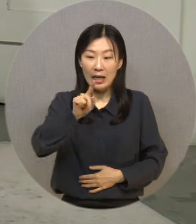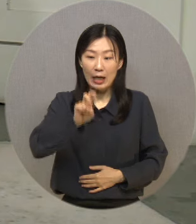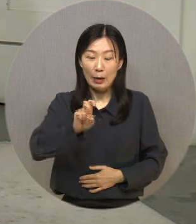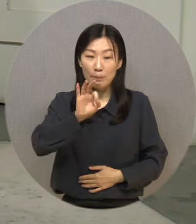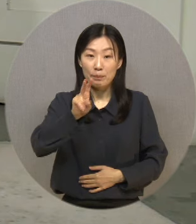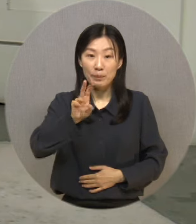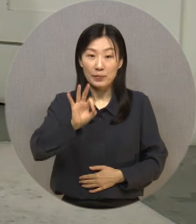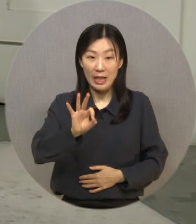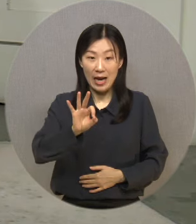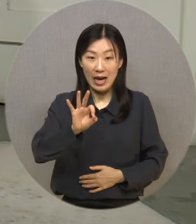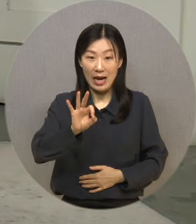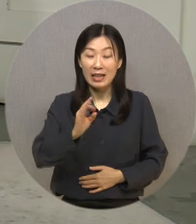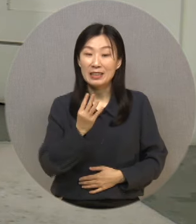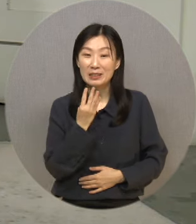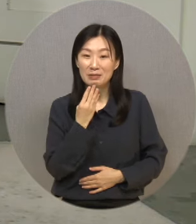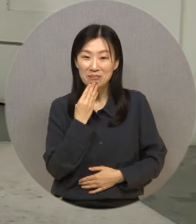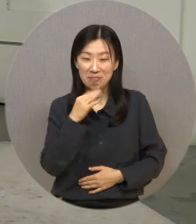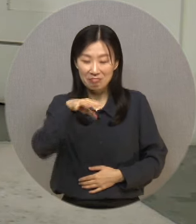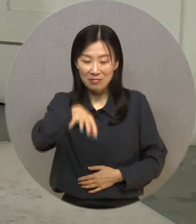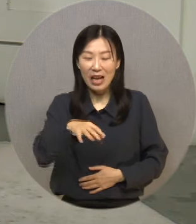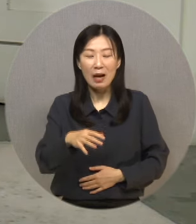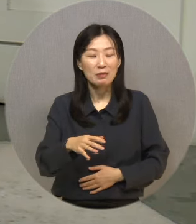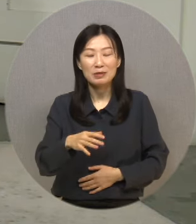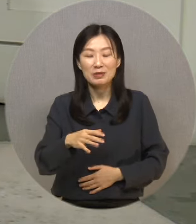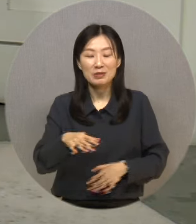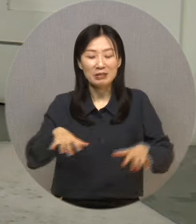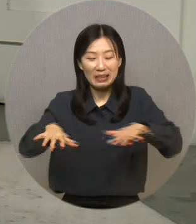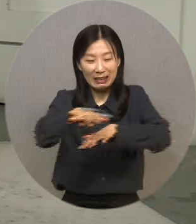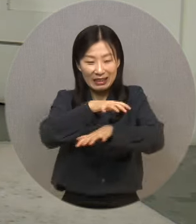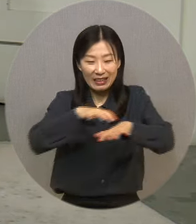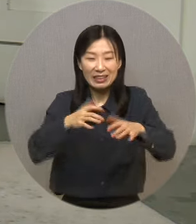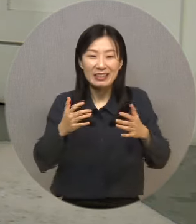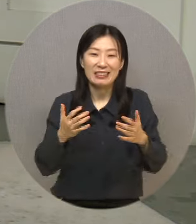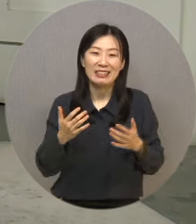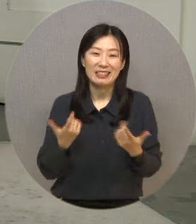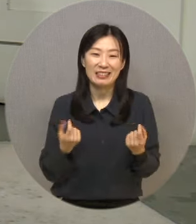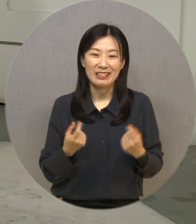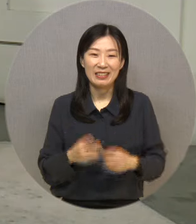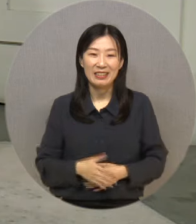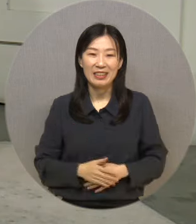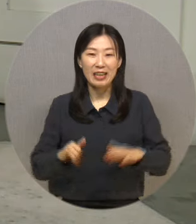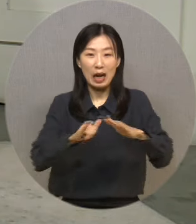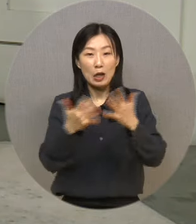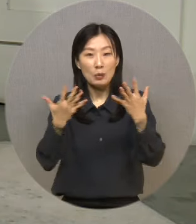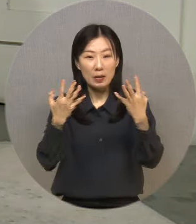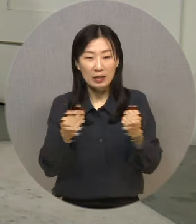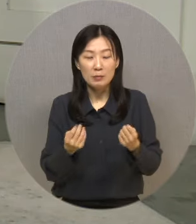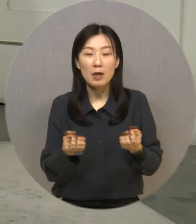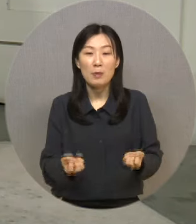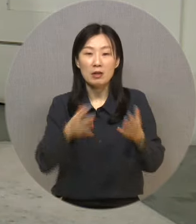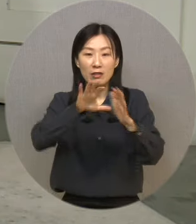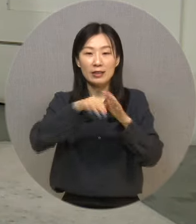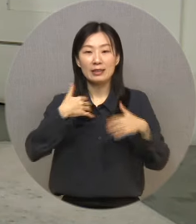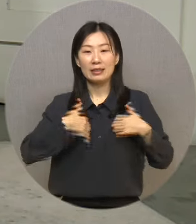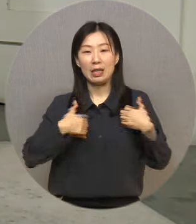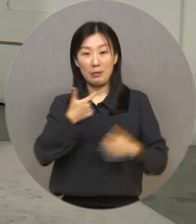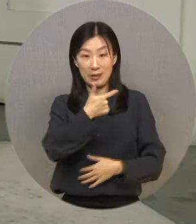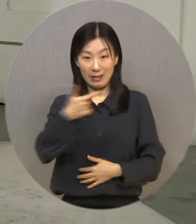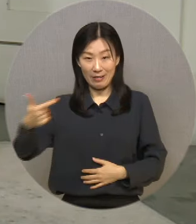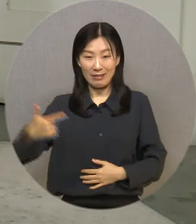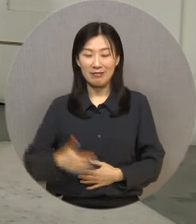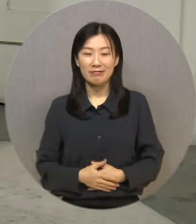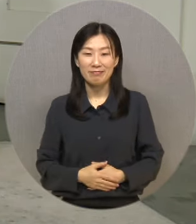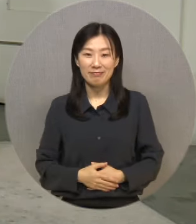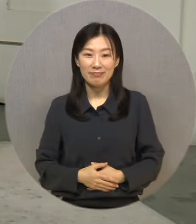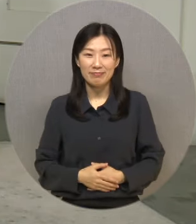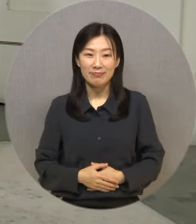무척 시끌벅적하겠어요. 가족 많으신 건 참 이런 명절 때 참. 예, 굉장히 네. 큰 즐거움을 줍니다. 네. 그 자체로.